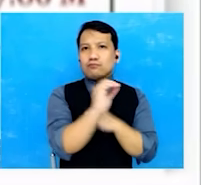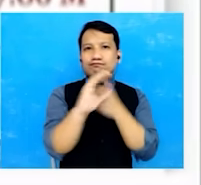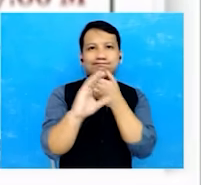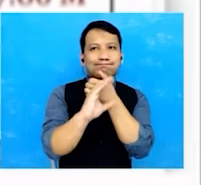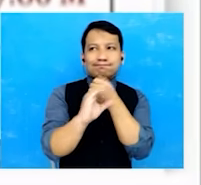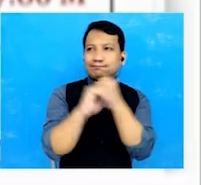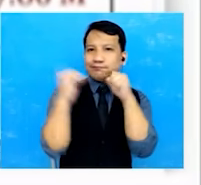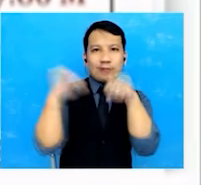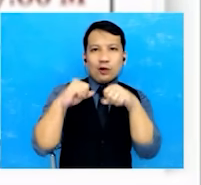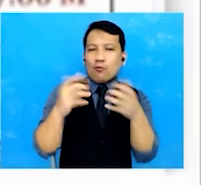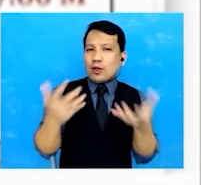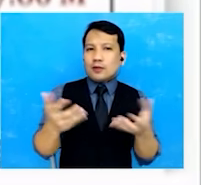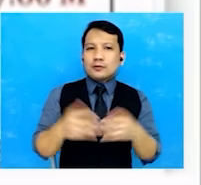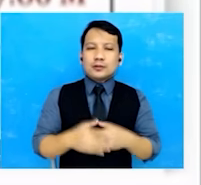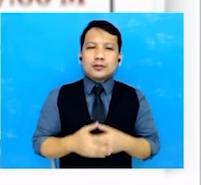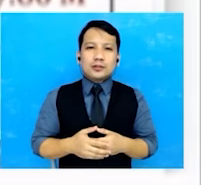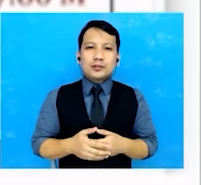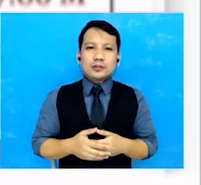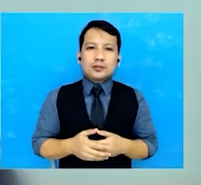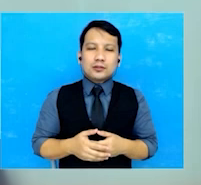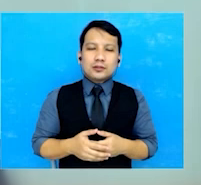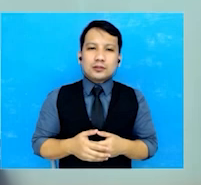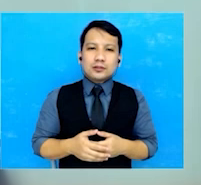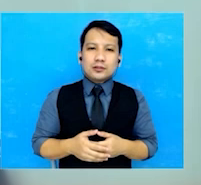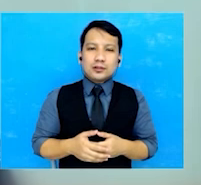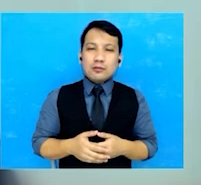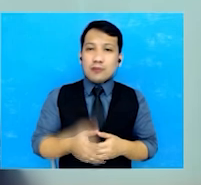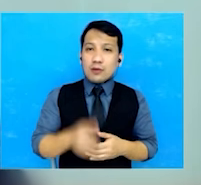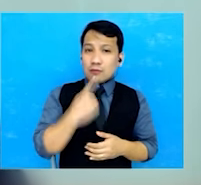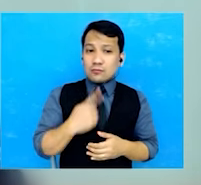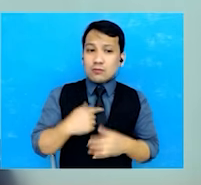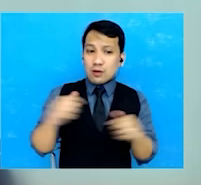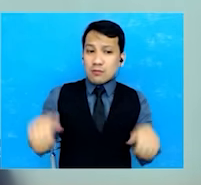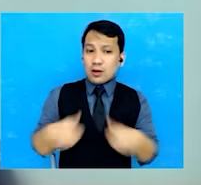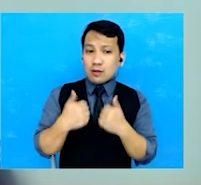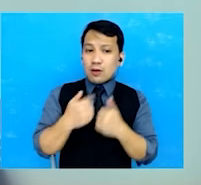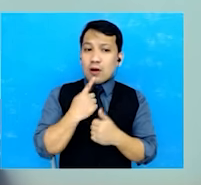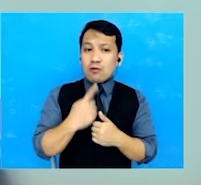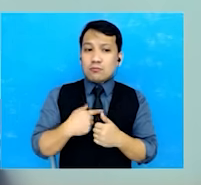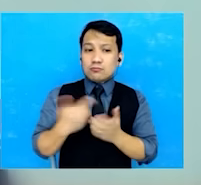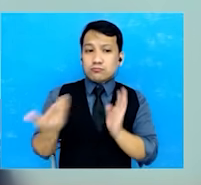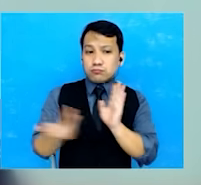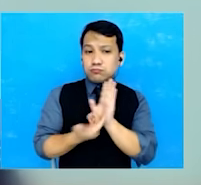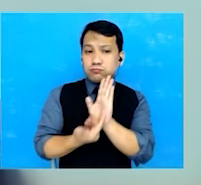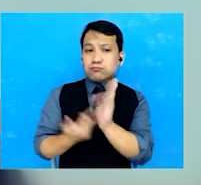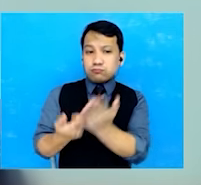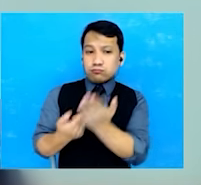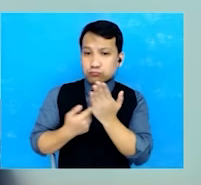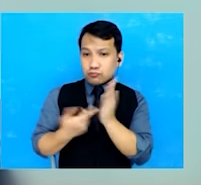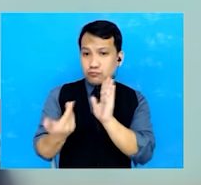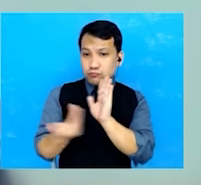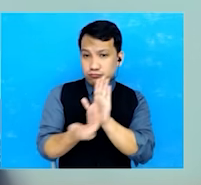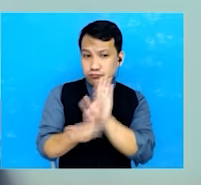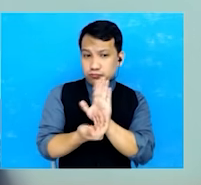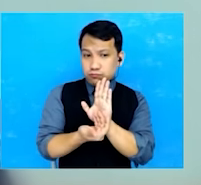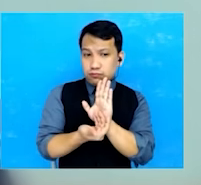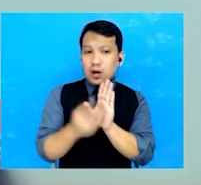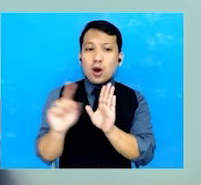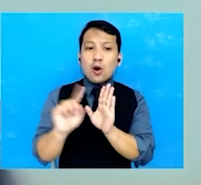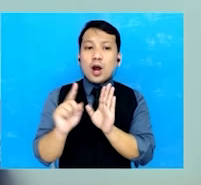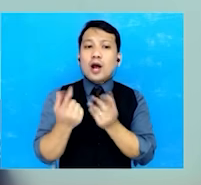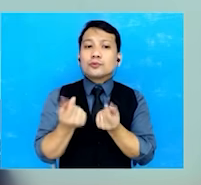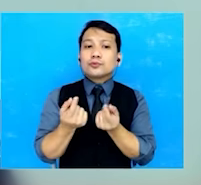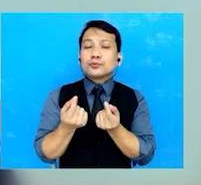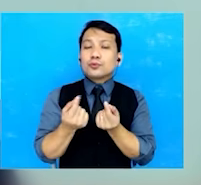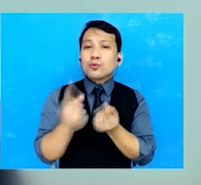supplies. The only challenge I have is this. Show proof that you can deliver. What did they do?